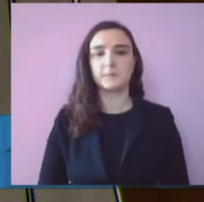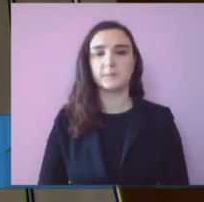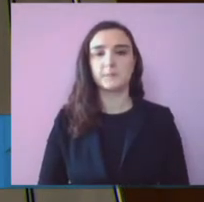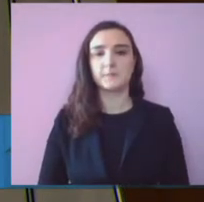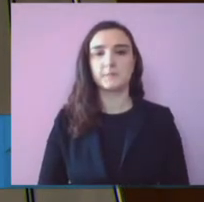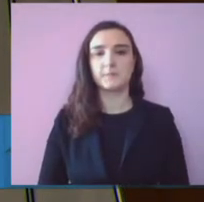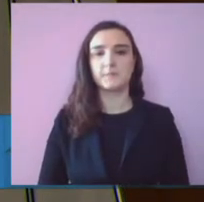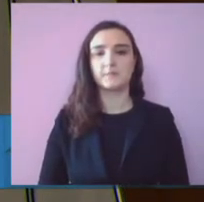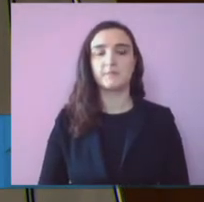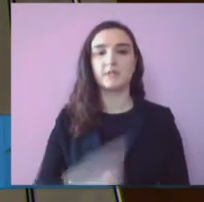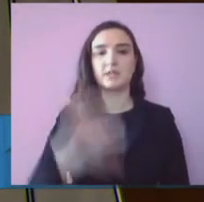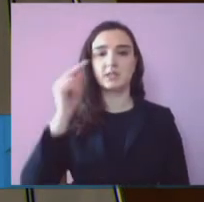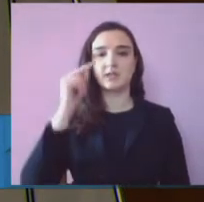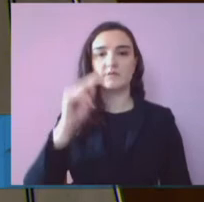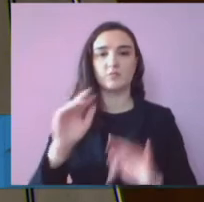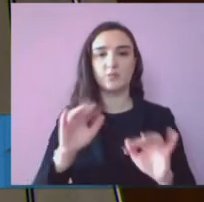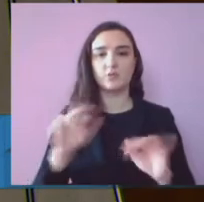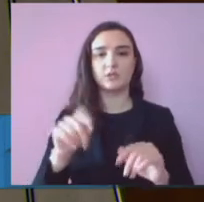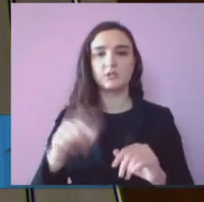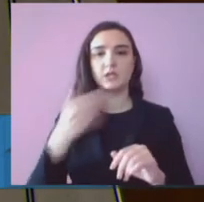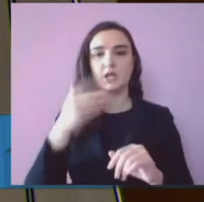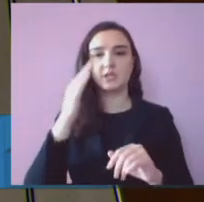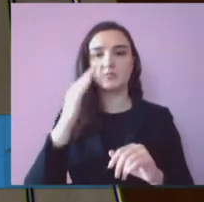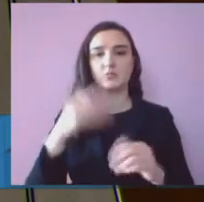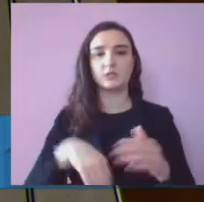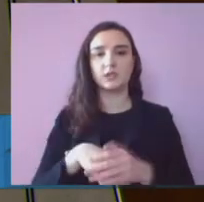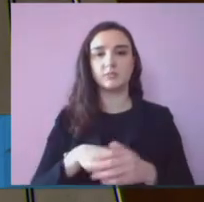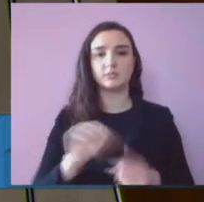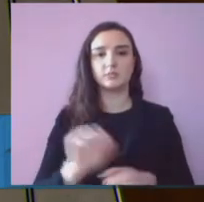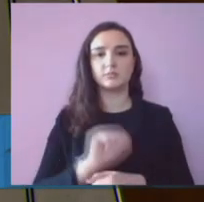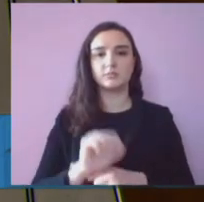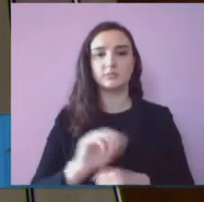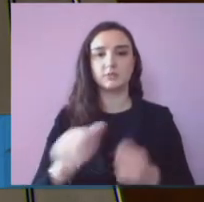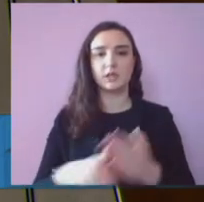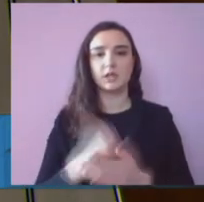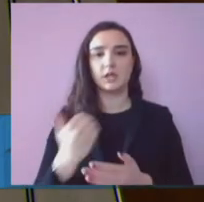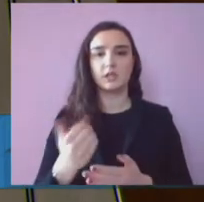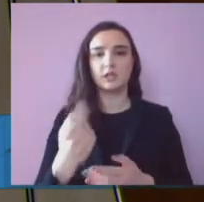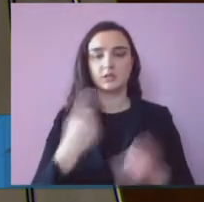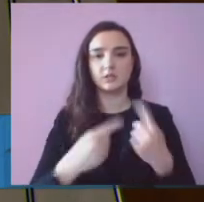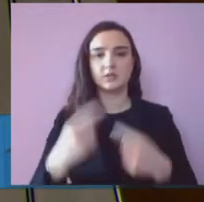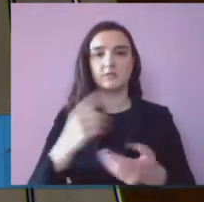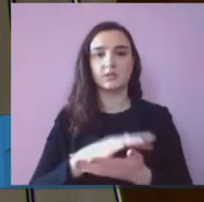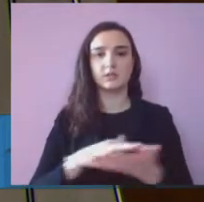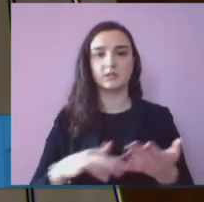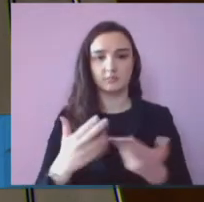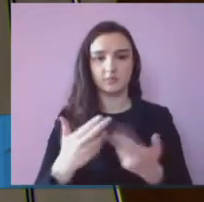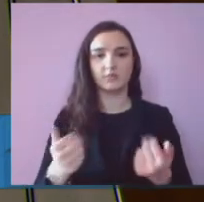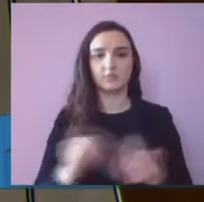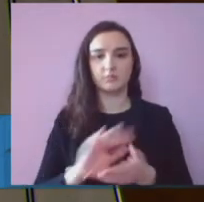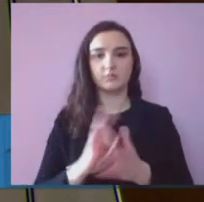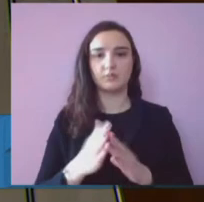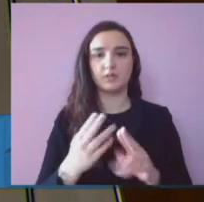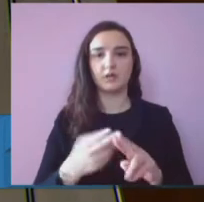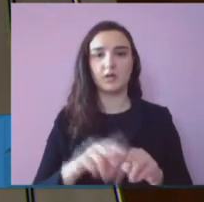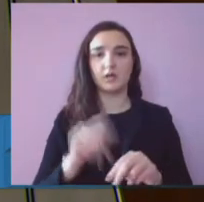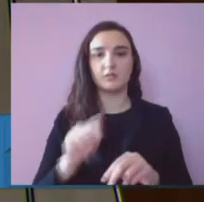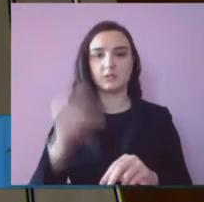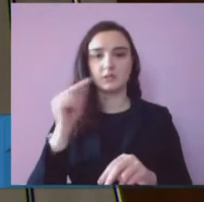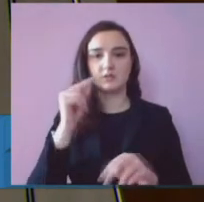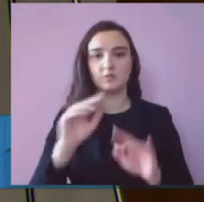საგაზაფხულო არდადეგებით შეწყდება, შემდეგ ახალი ძალებით გავაგრძელებთ მეცადინებას. აი ამ სასწავლო